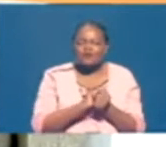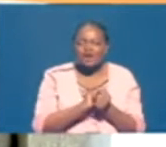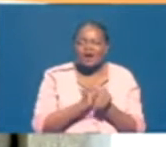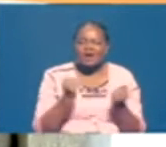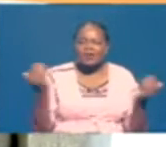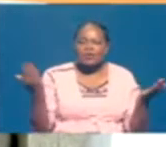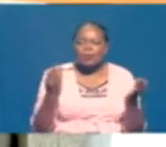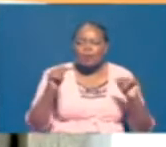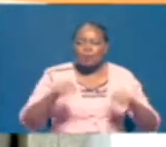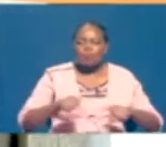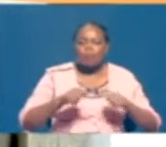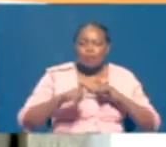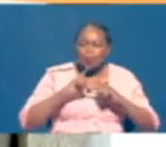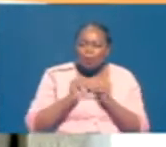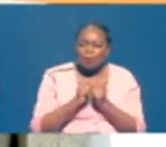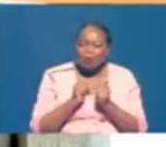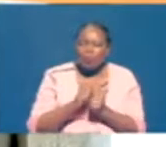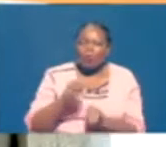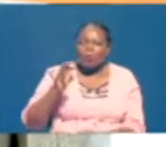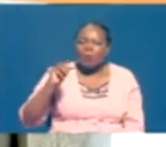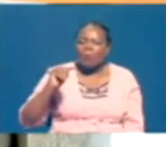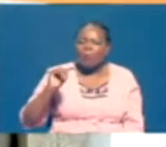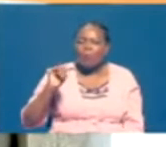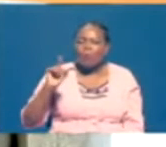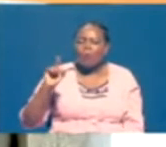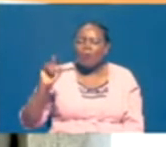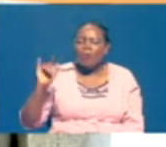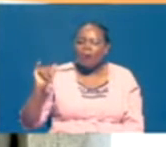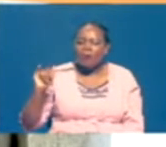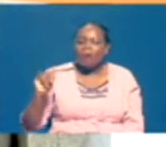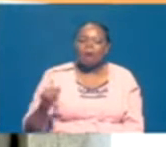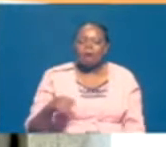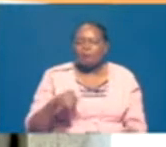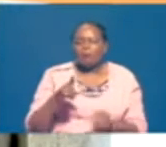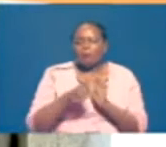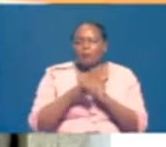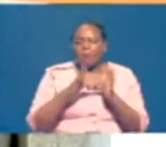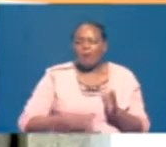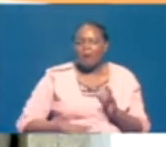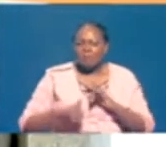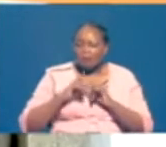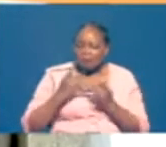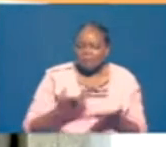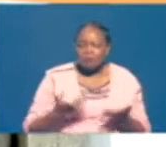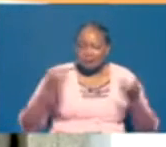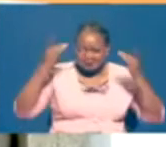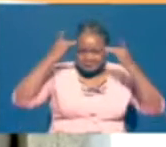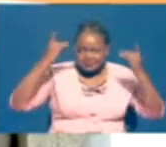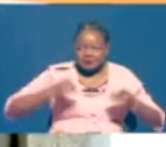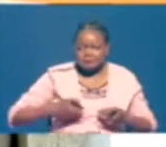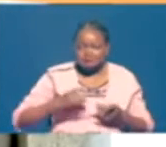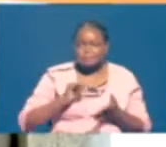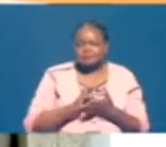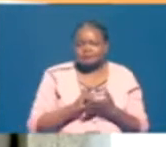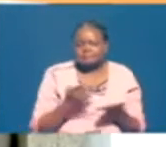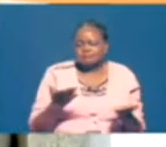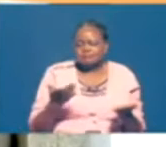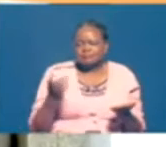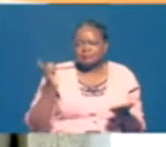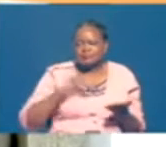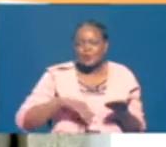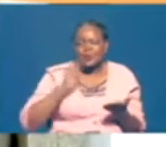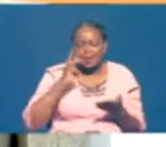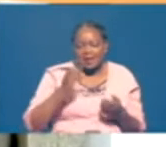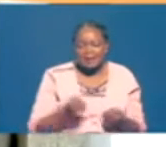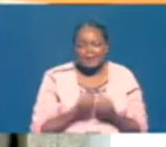hii tunazungumza naye Mili Lwanga ambaye ni wakili. Tutakuwa tunaangazia baada ya uamuzi ule, je, ni kipi ambacho kitafuata, ni kipi